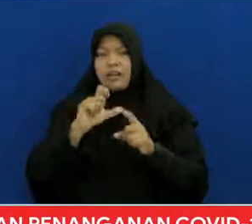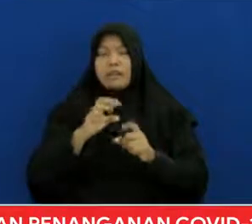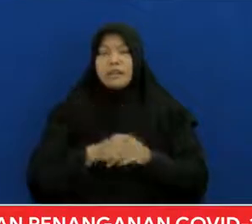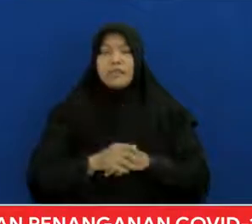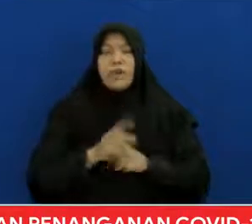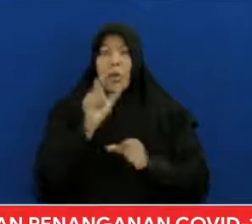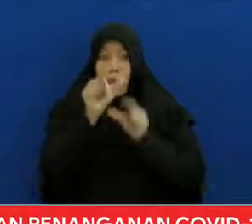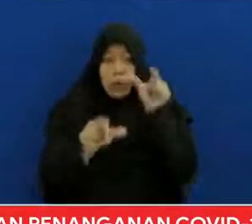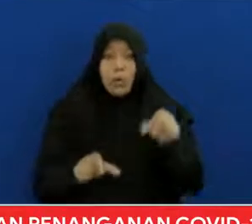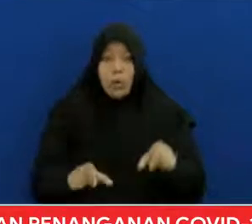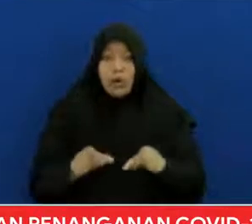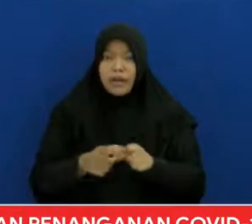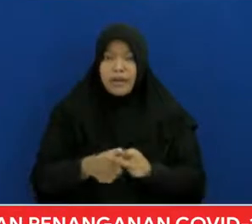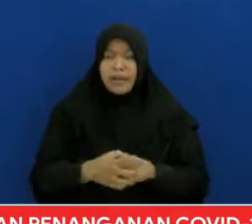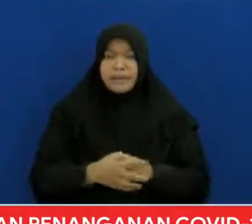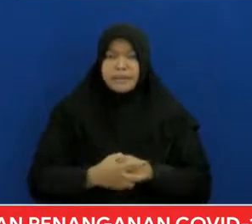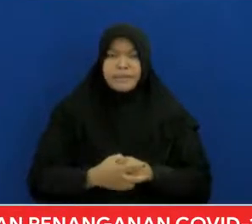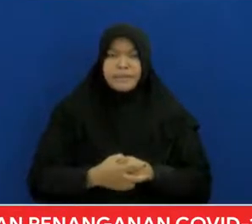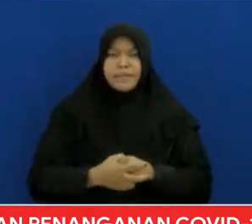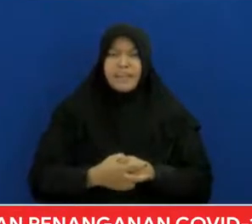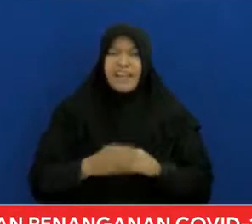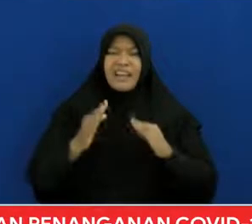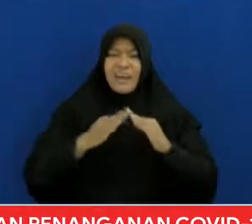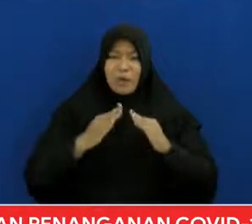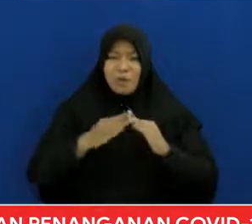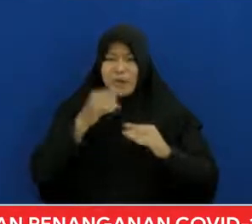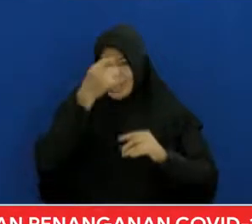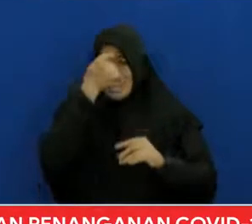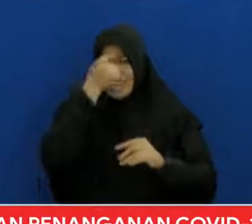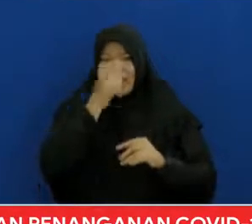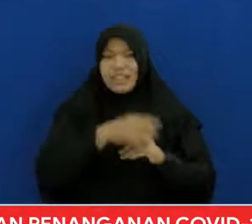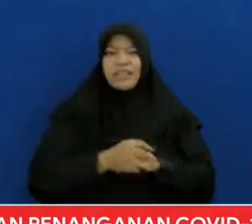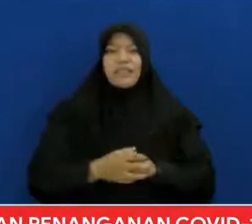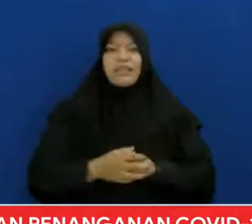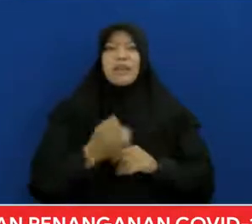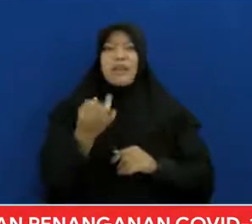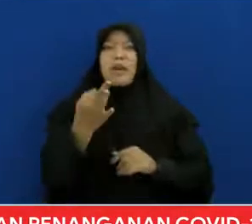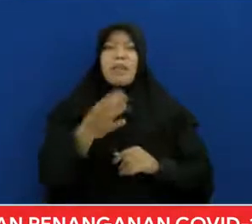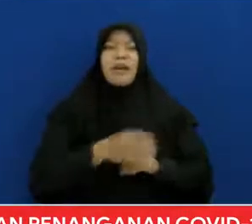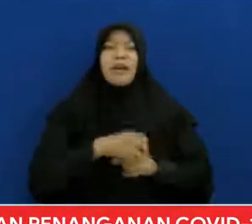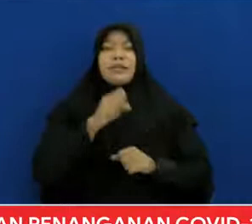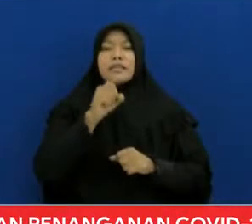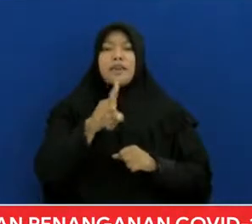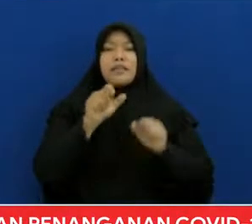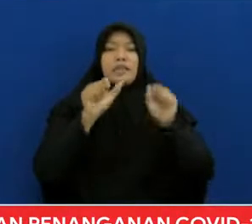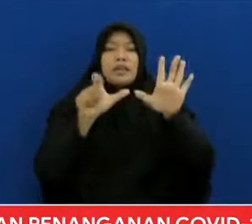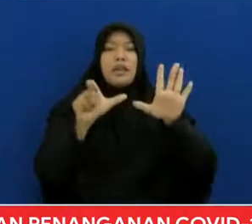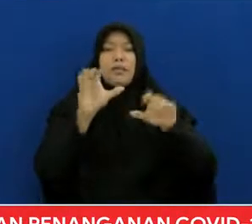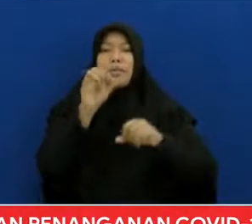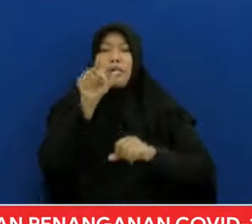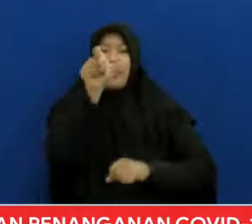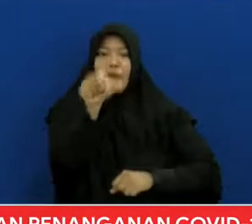jumlah penderita yang dirawat saat ini 160 orang.